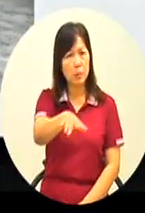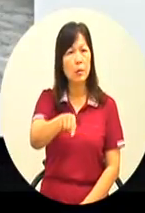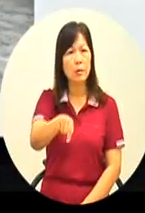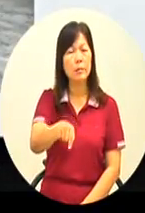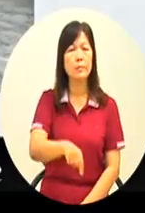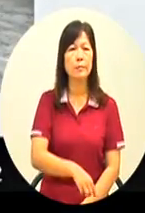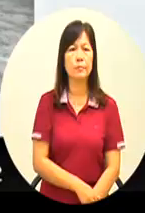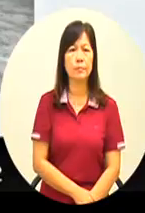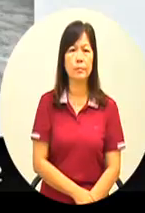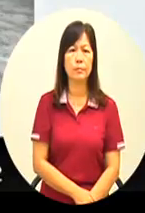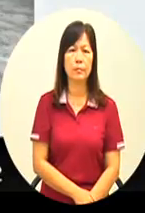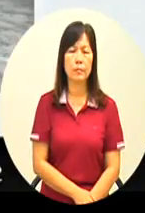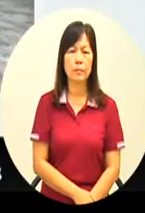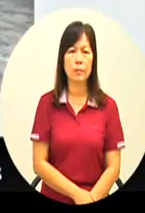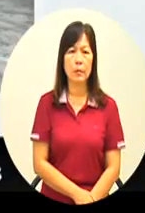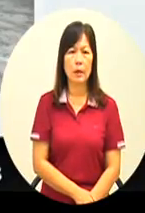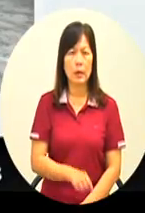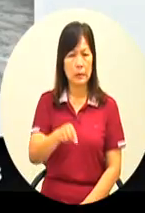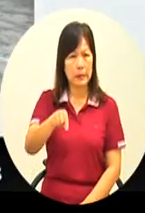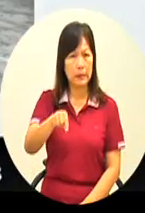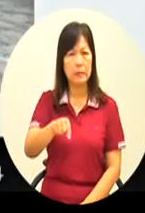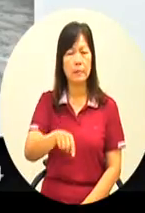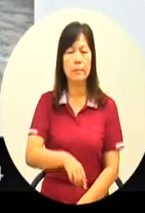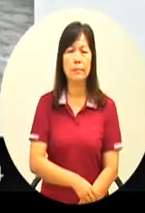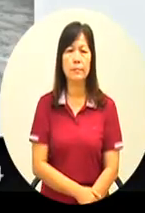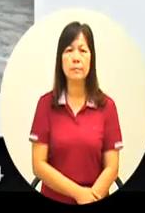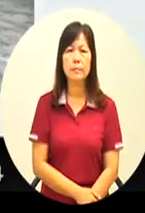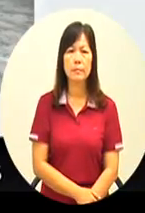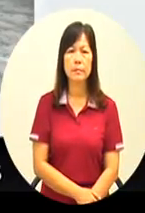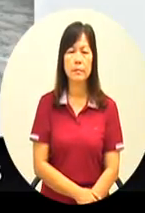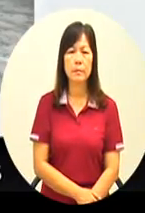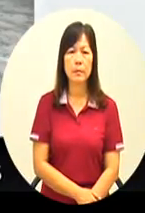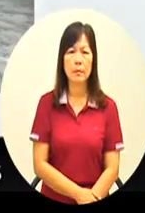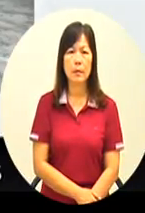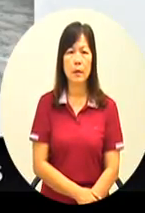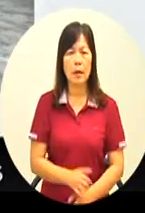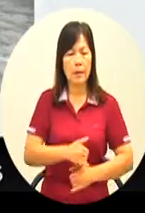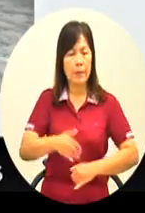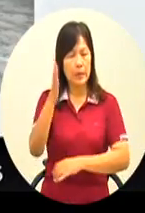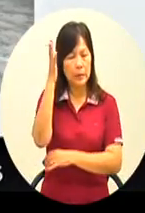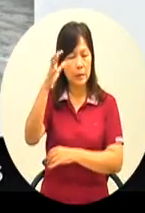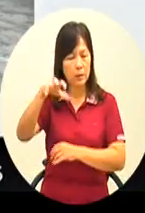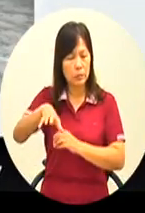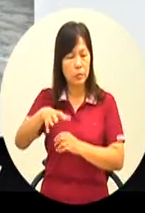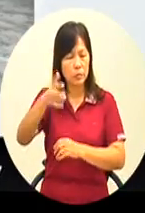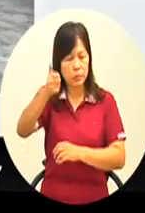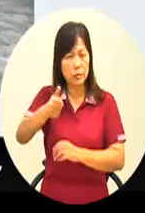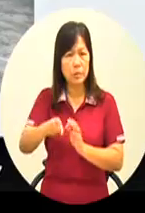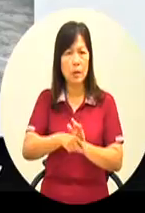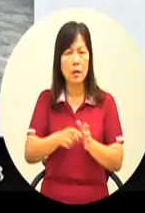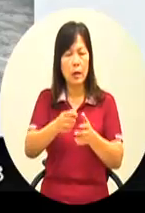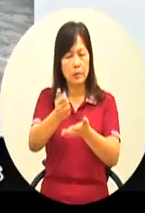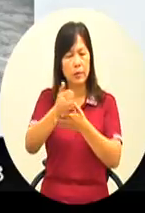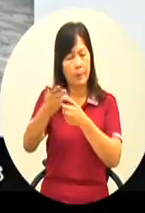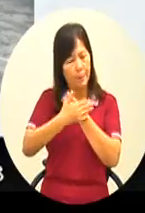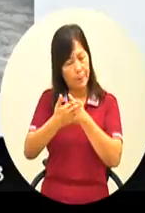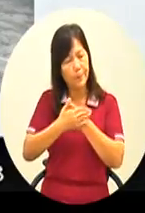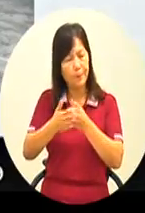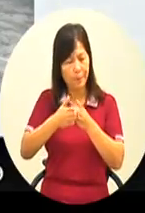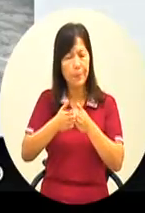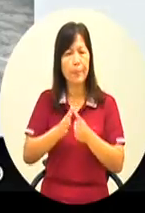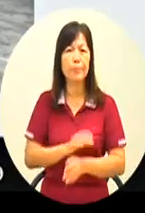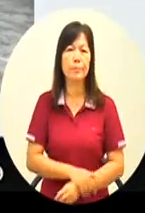哈。因为啊，他这里啊，这个民政局长张局长，这个我要请你帮忙。这部分